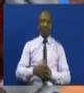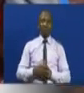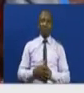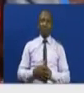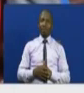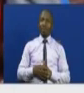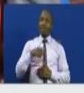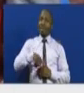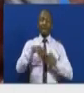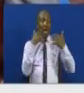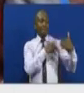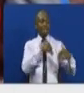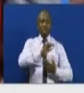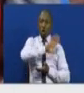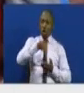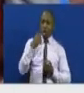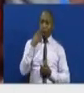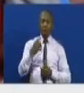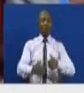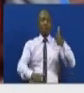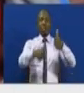Katika michezo yote tunayoiona ni ushindani.